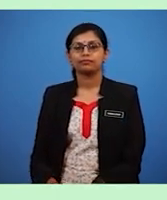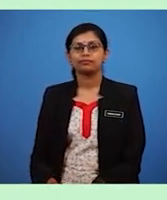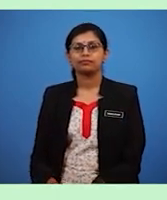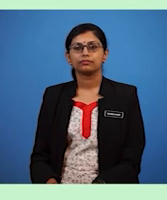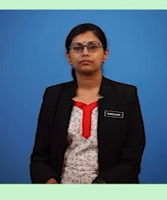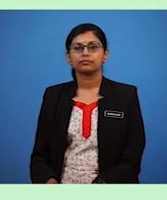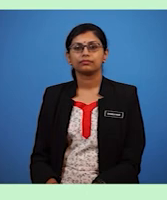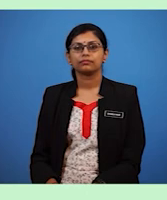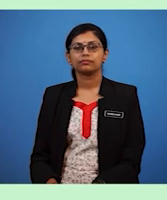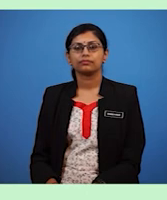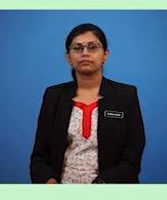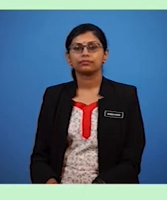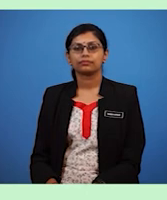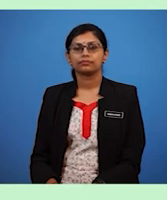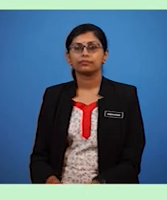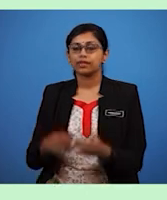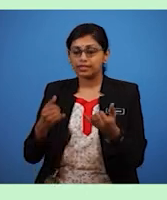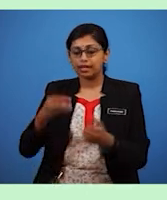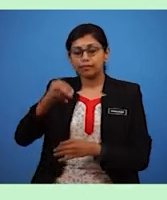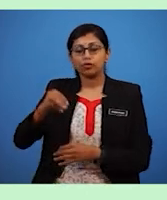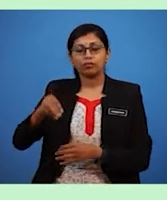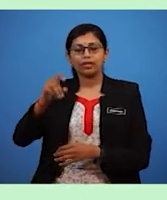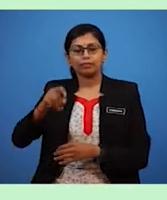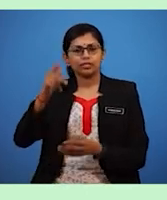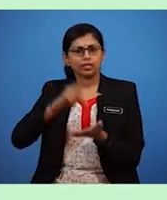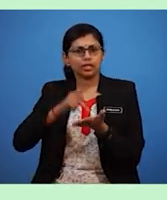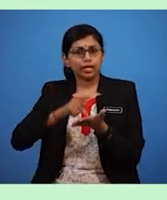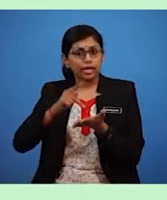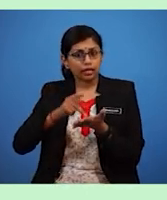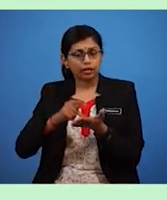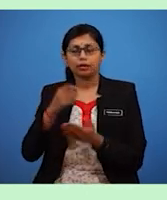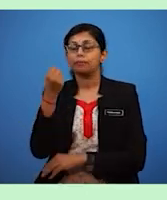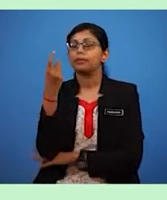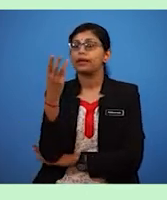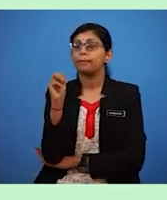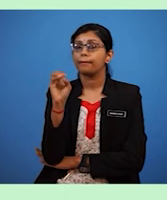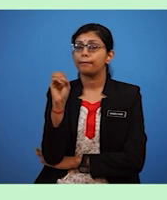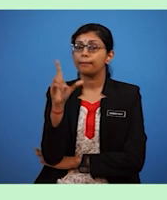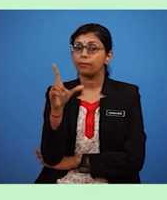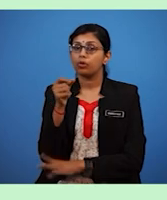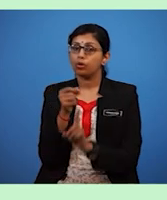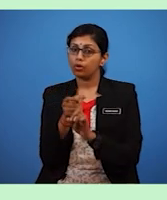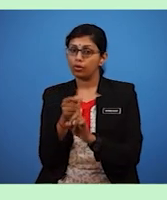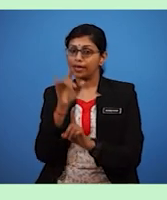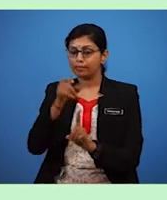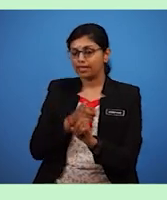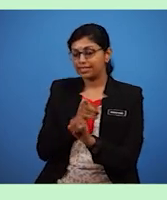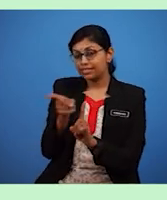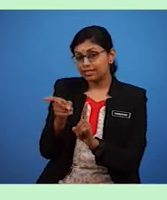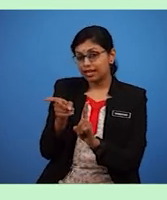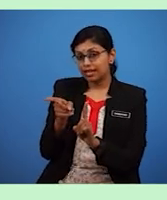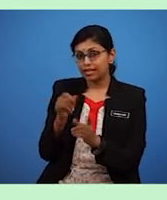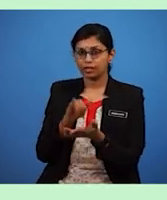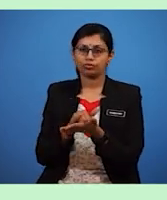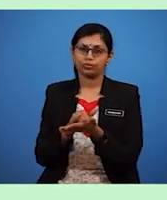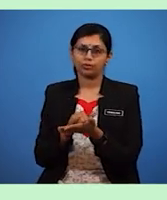langkah ini, murid-murid perlu mengira bilangan mol logam yang disesarkan